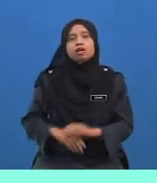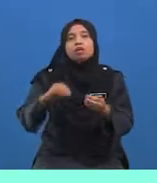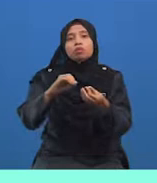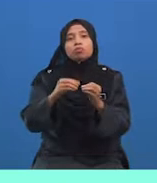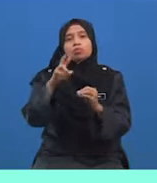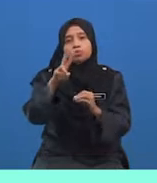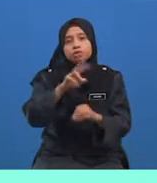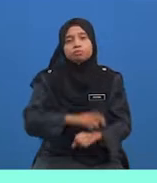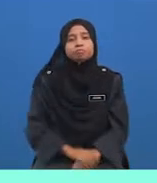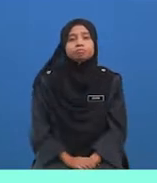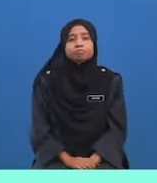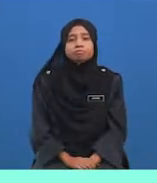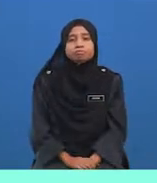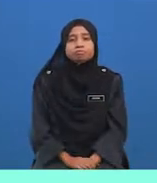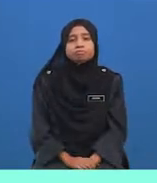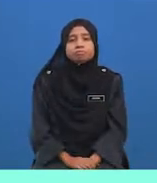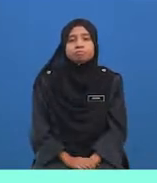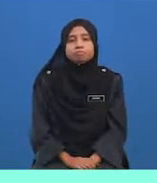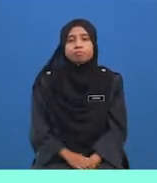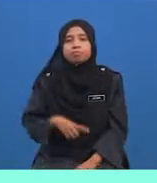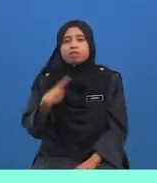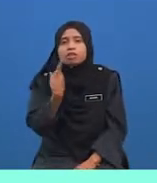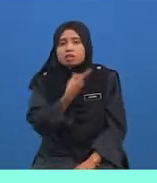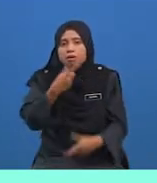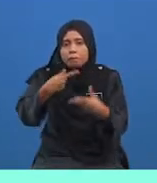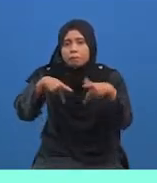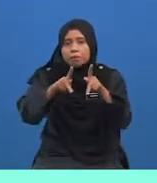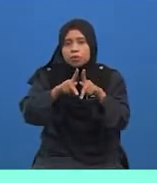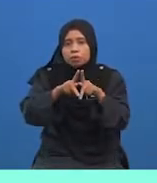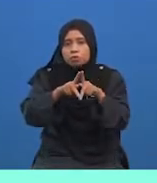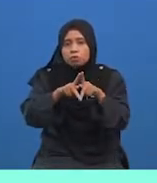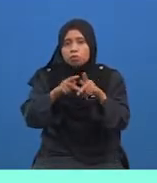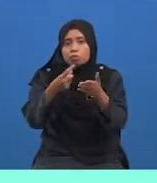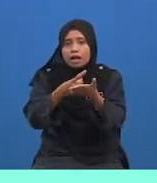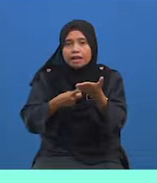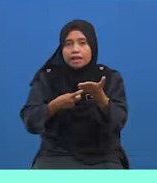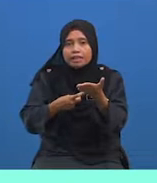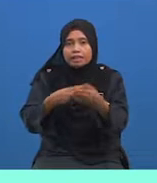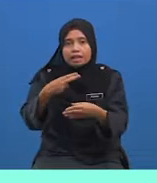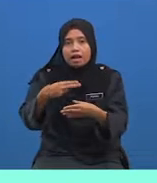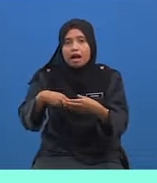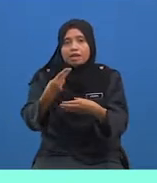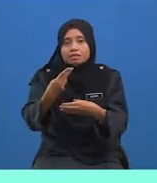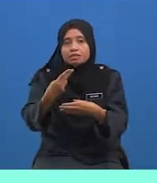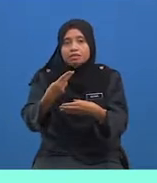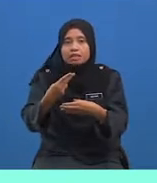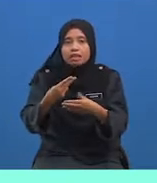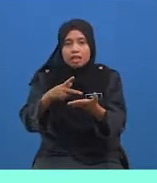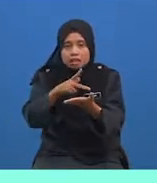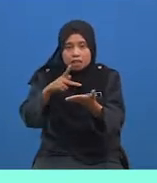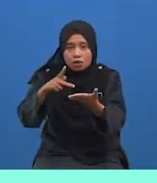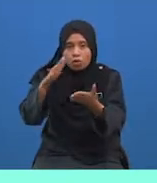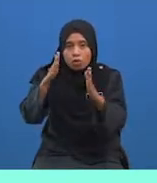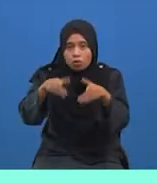yang kedua pula adalah kita perlu menghargai hasil karya orang lain